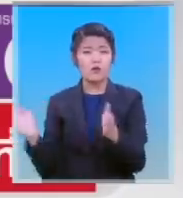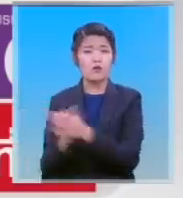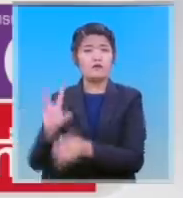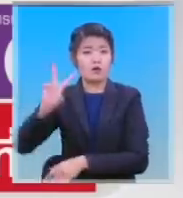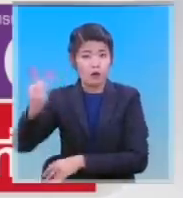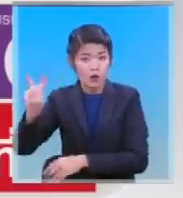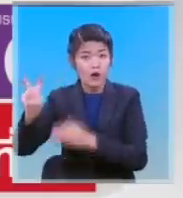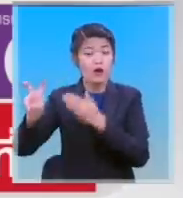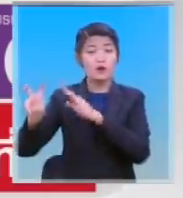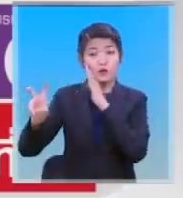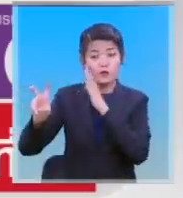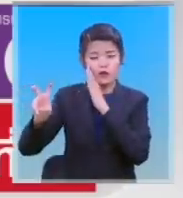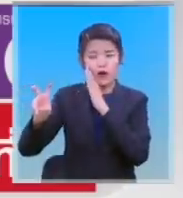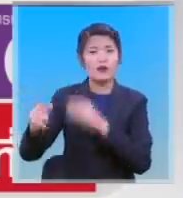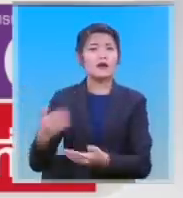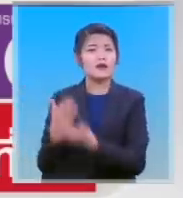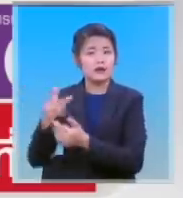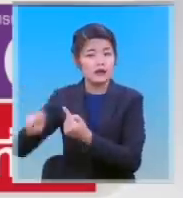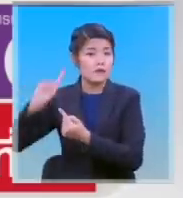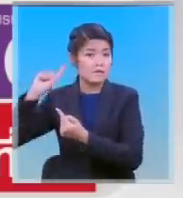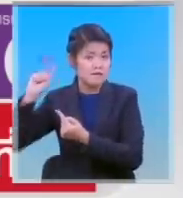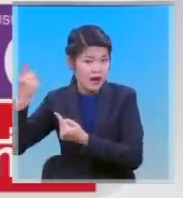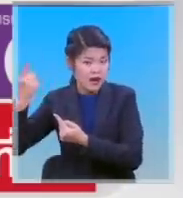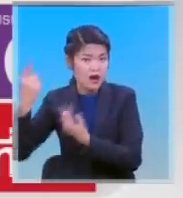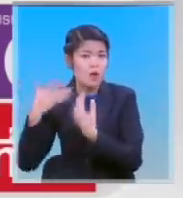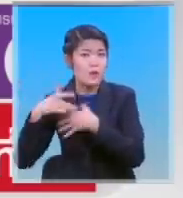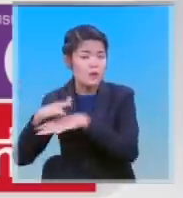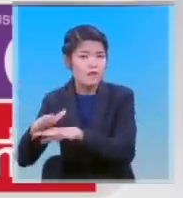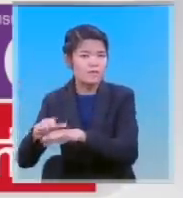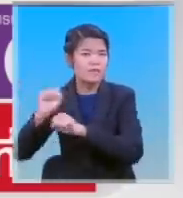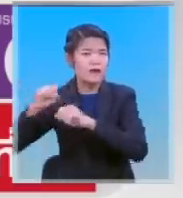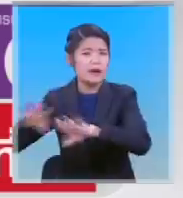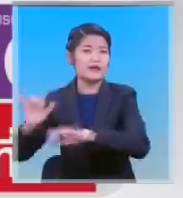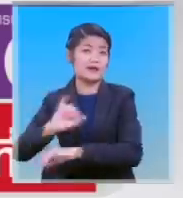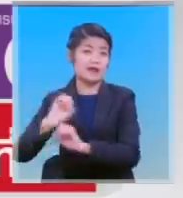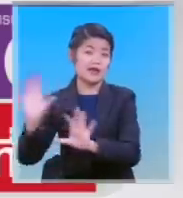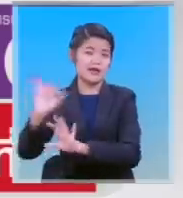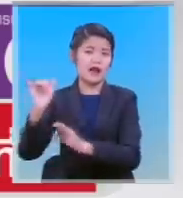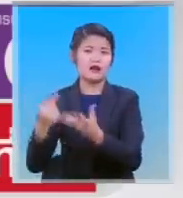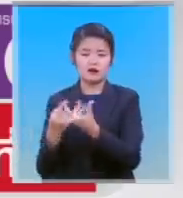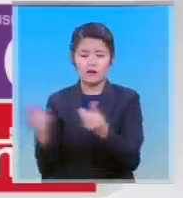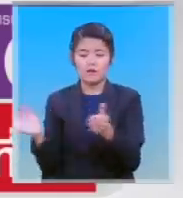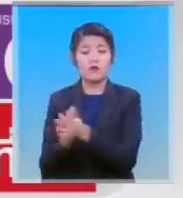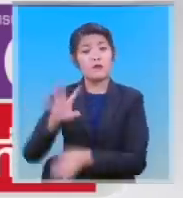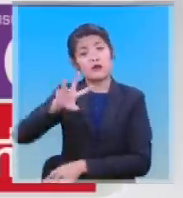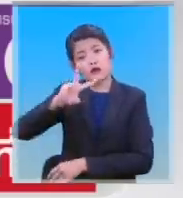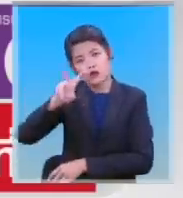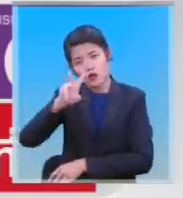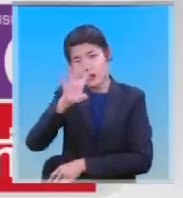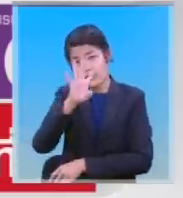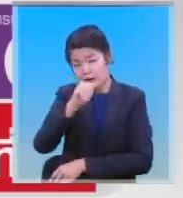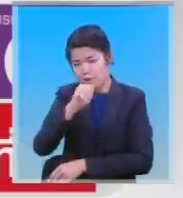ว่ารวมกับพรรคเศรษฐกิจใหม่ที่ยังไม่ได้ประกาศท่าทีที่ชัดเจนอีกนะคะจะเป็น240บวกกับอีก